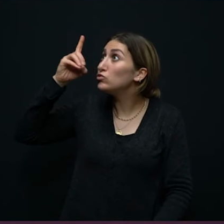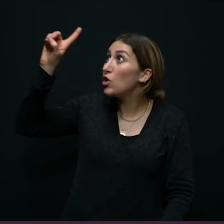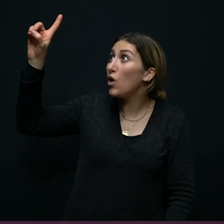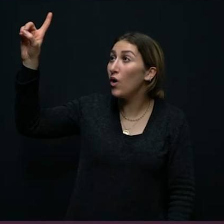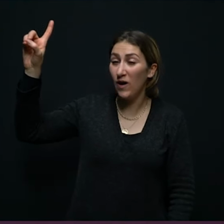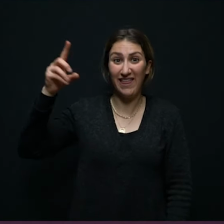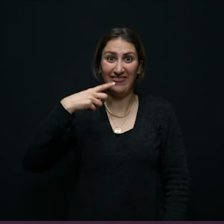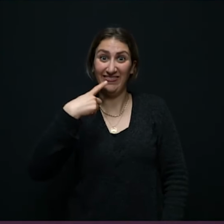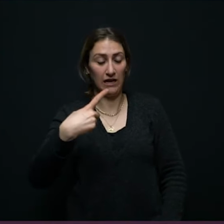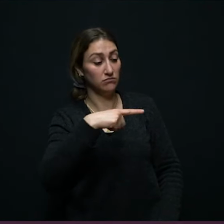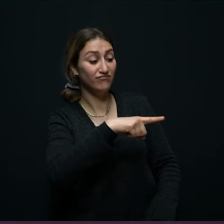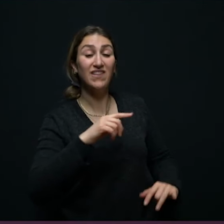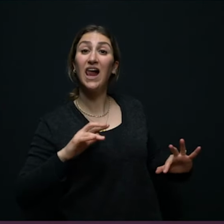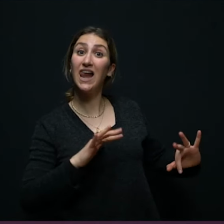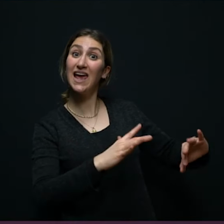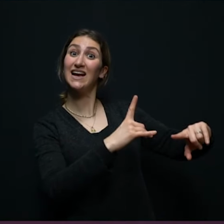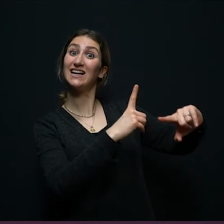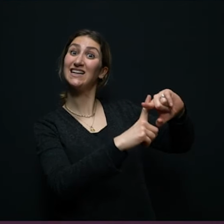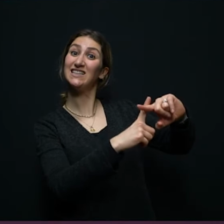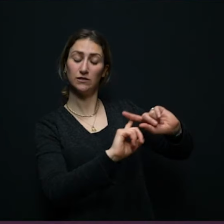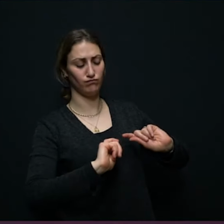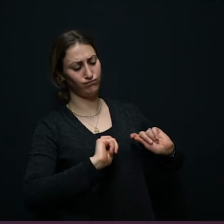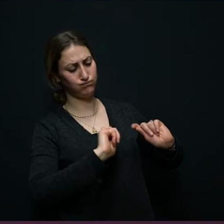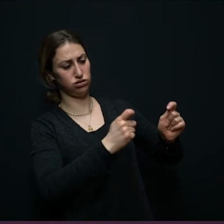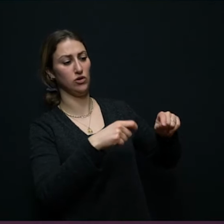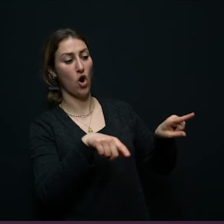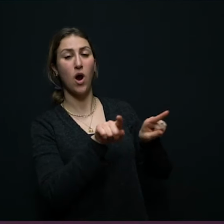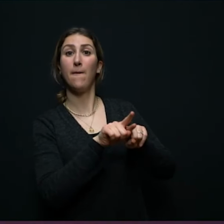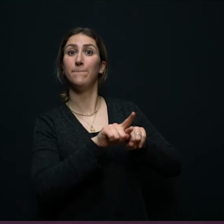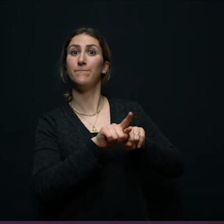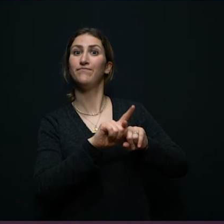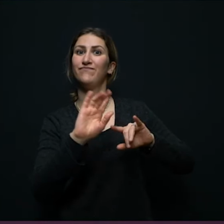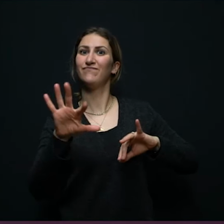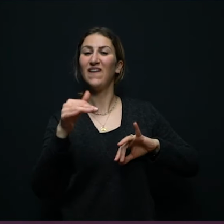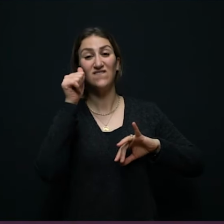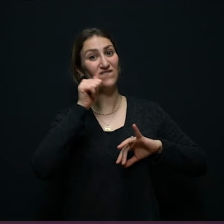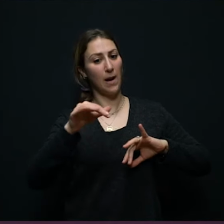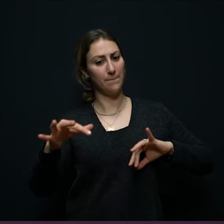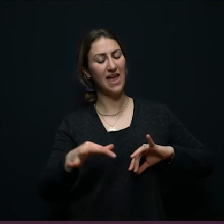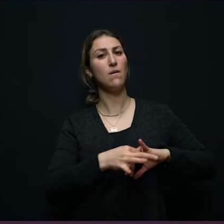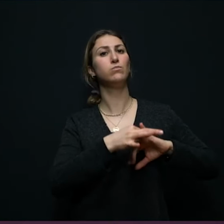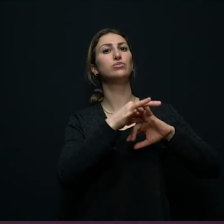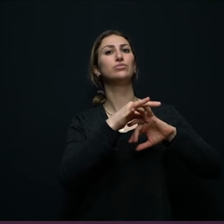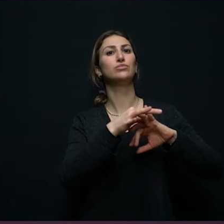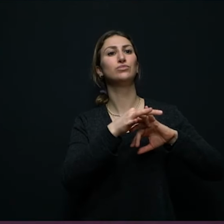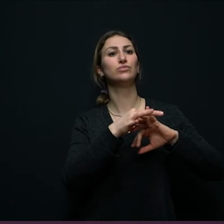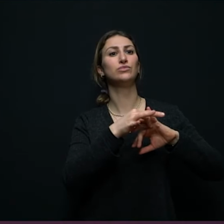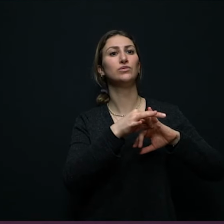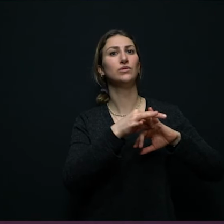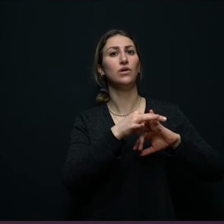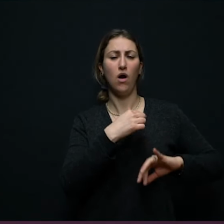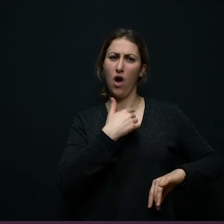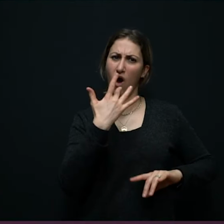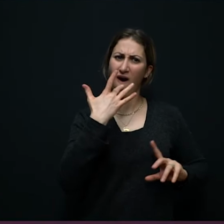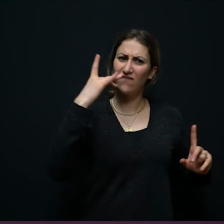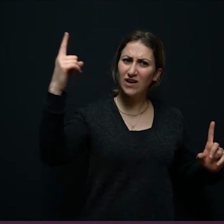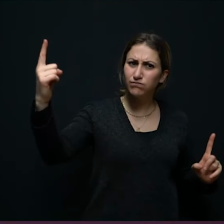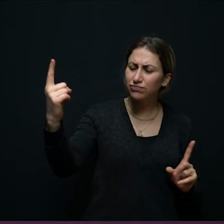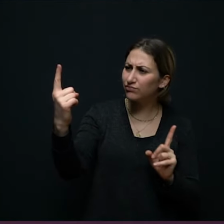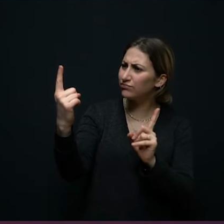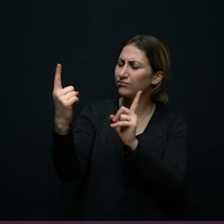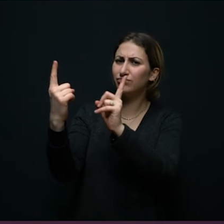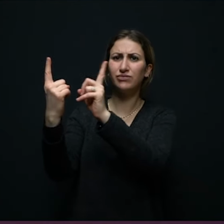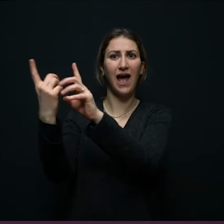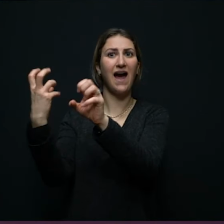pouces il veut la présenter à son fils sainte irréprochable son défaut il veut la présenter à son